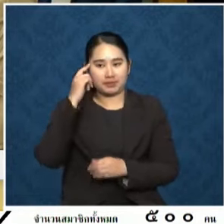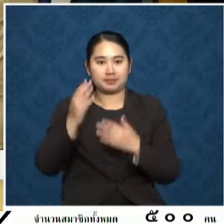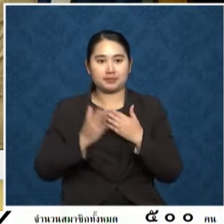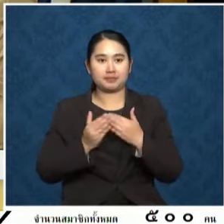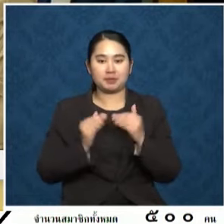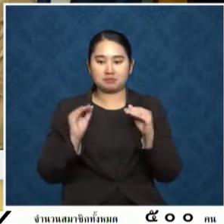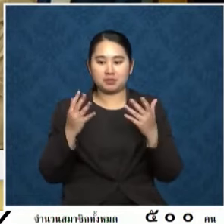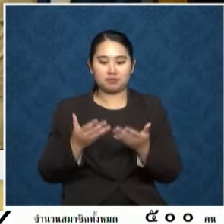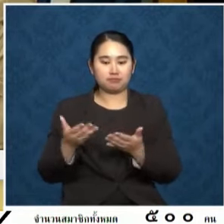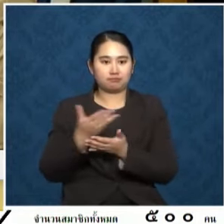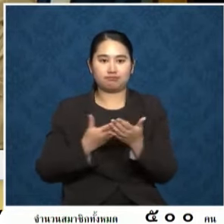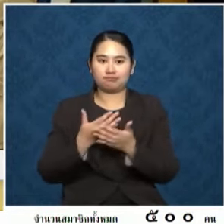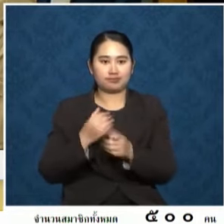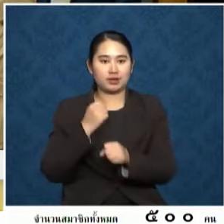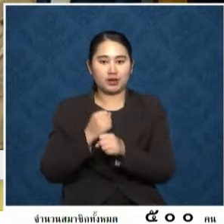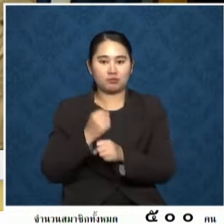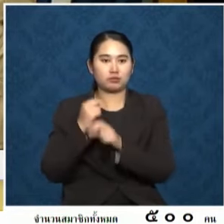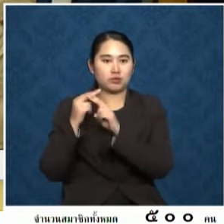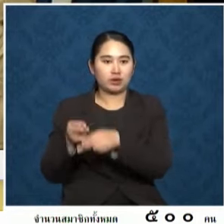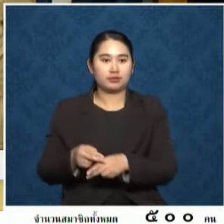ไม่ใช้สติในการพิจารณาการกระทำ